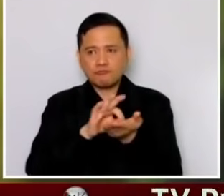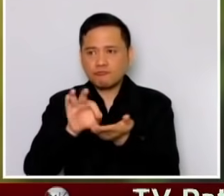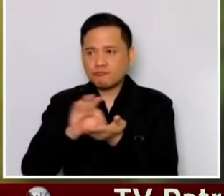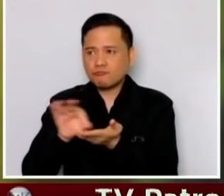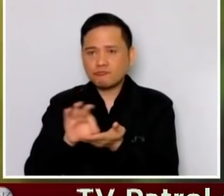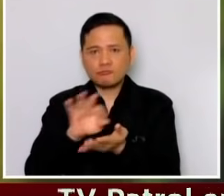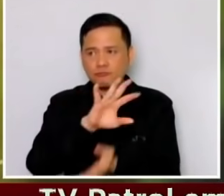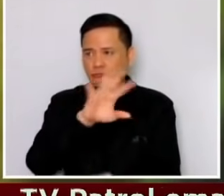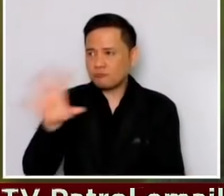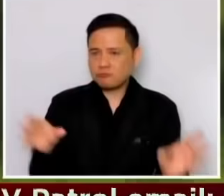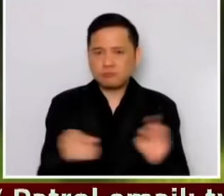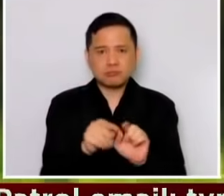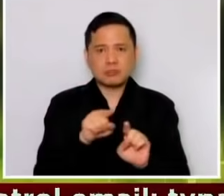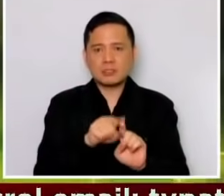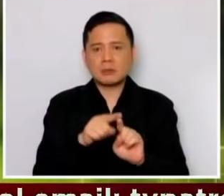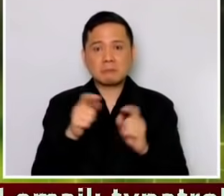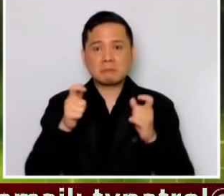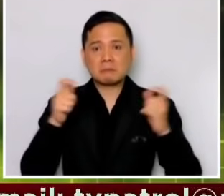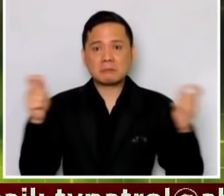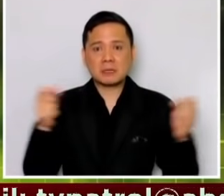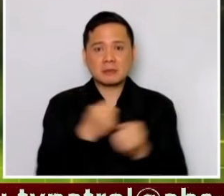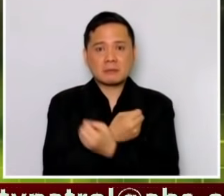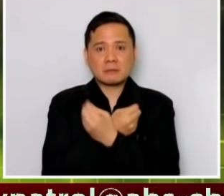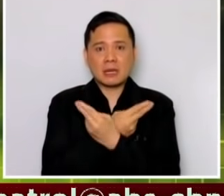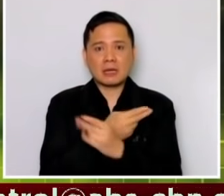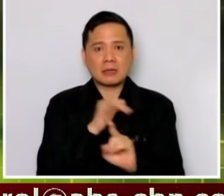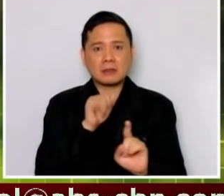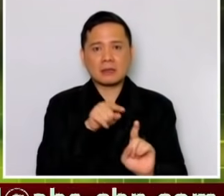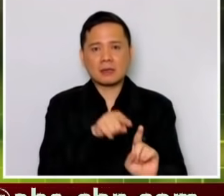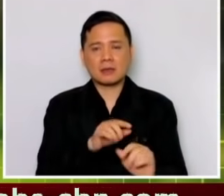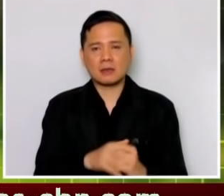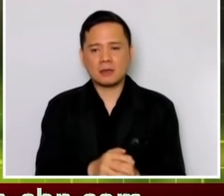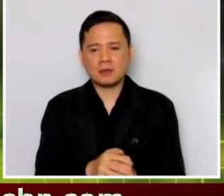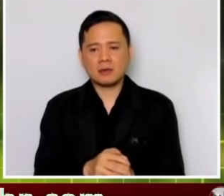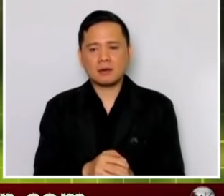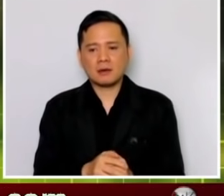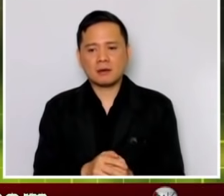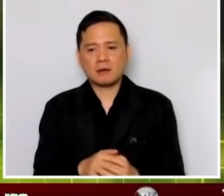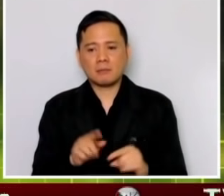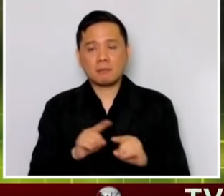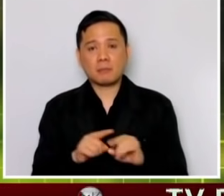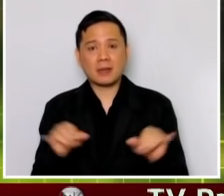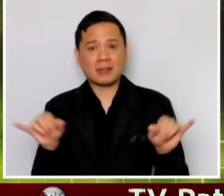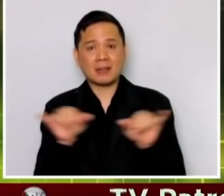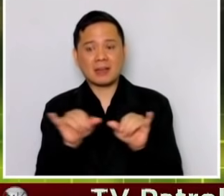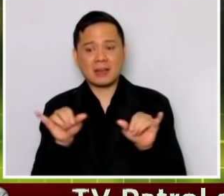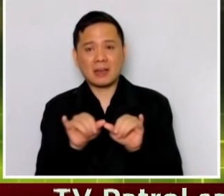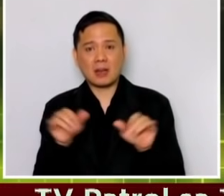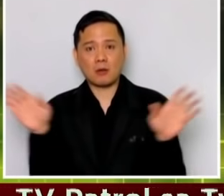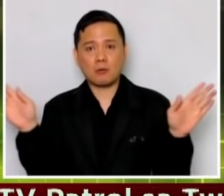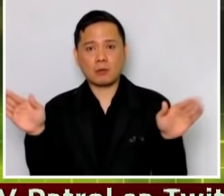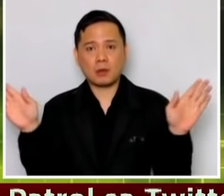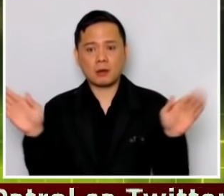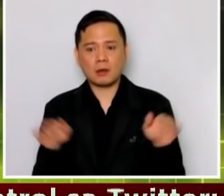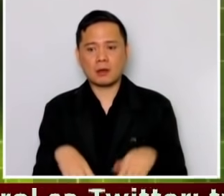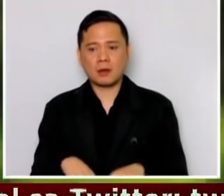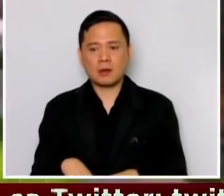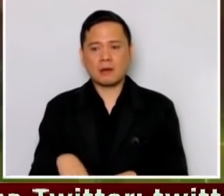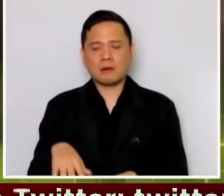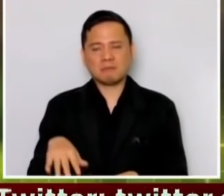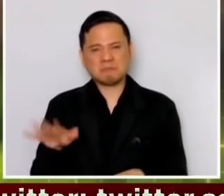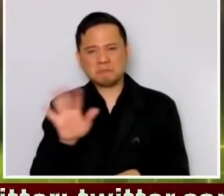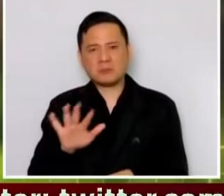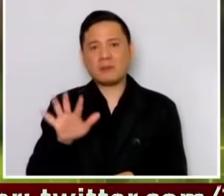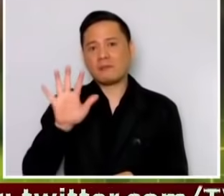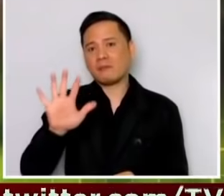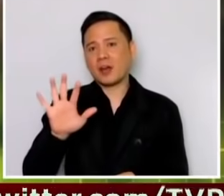flying fox. Alam nyo ba na umaabot sa halos 5 talampakan ang haba ng wingspan ng mga ito?